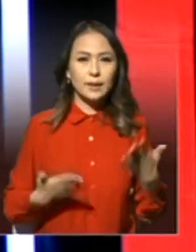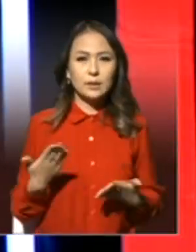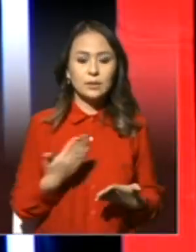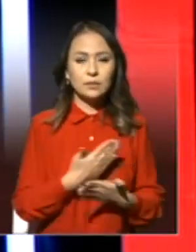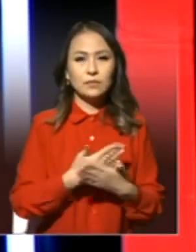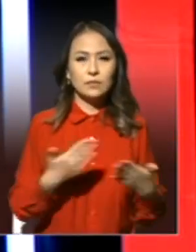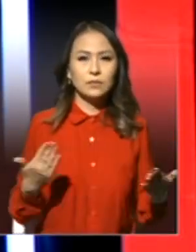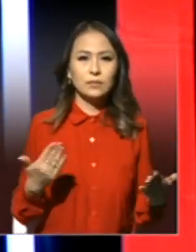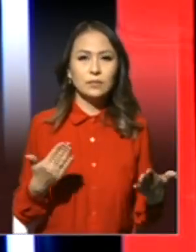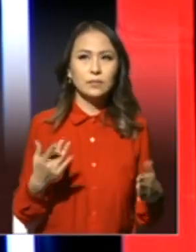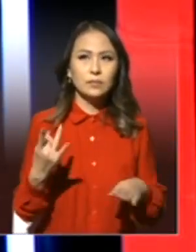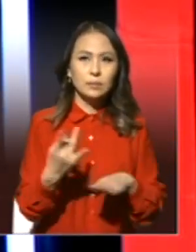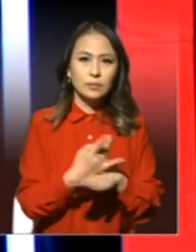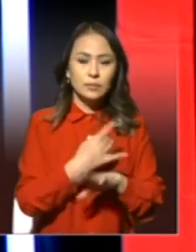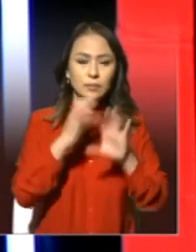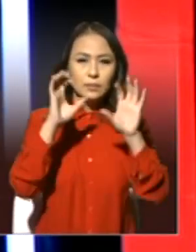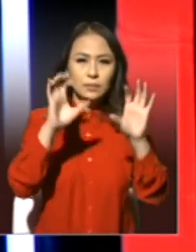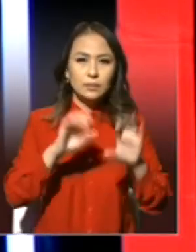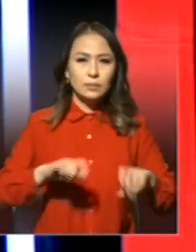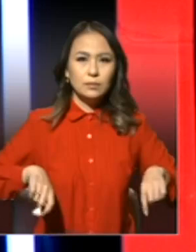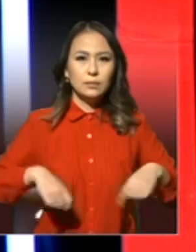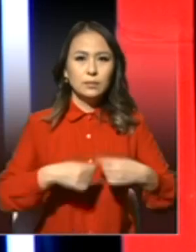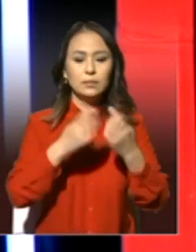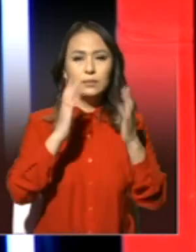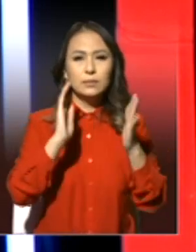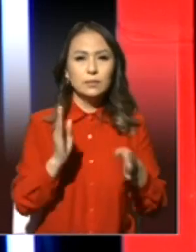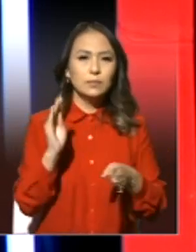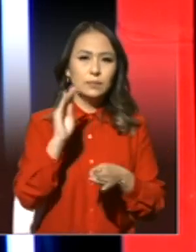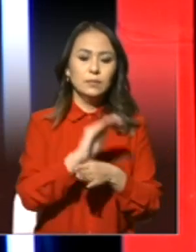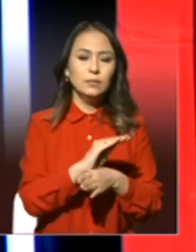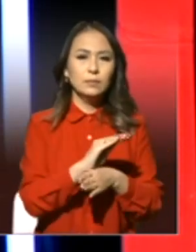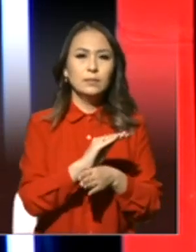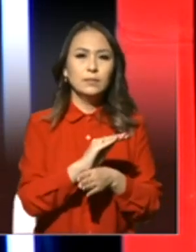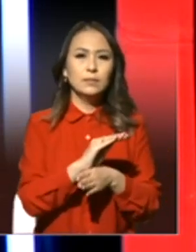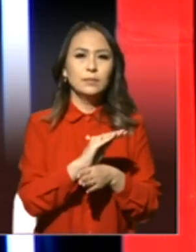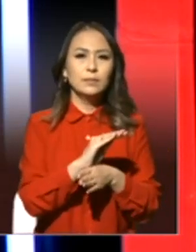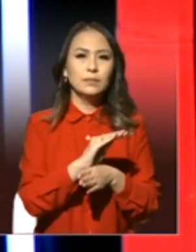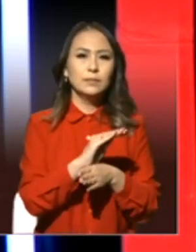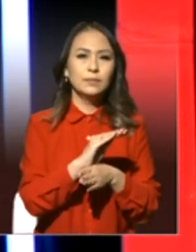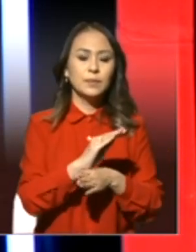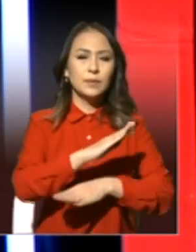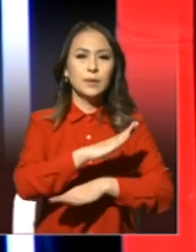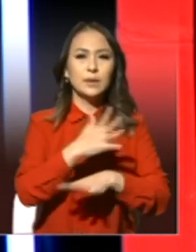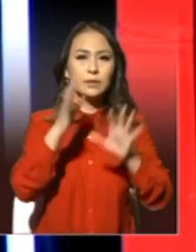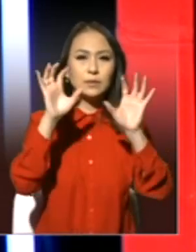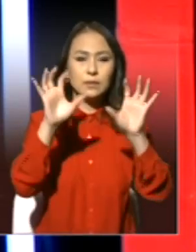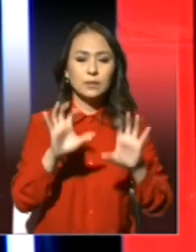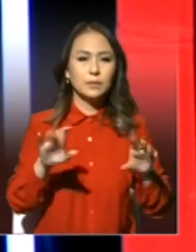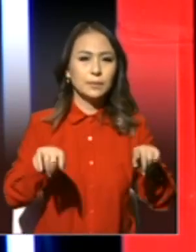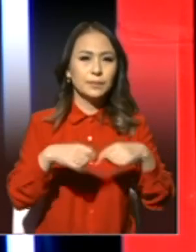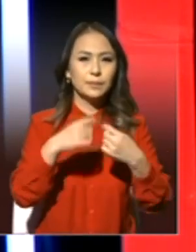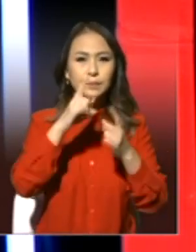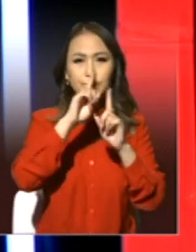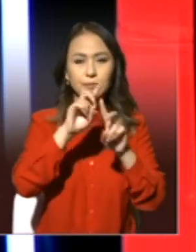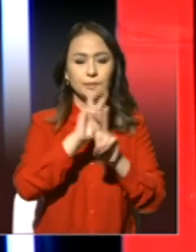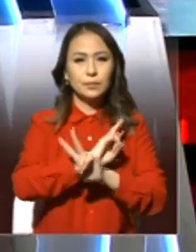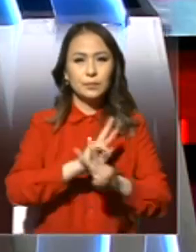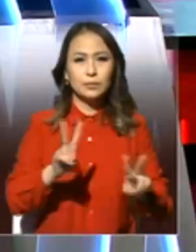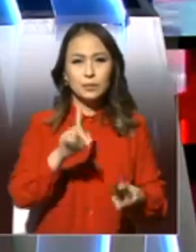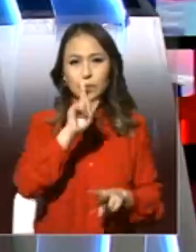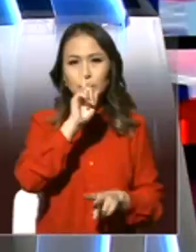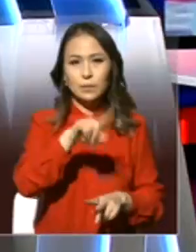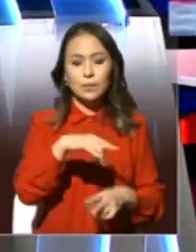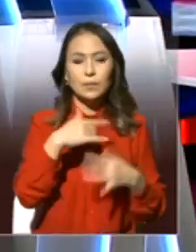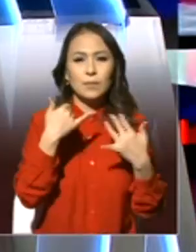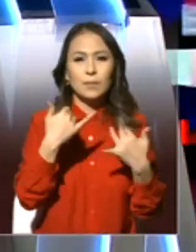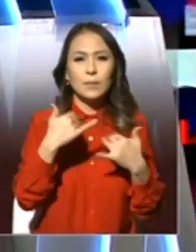алғашқы жылдары заңды жиі бұзып жүрген болса, оған әрине барады. Оның алдында заңды бұзбаған болса, ешкім бармайды. Енді бұның алдында